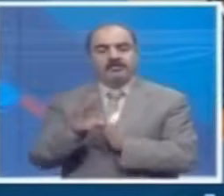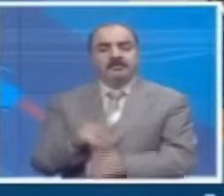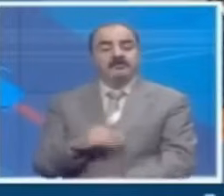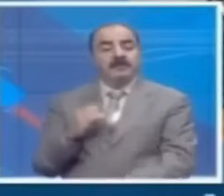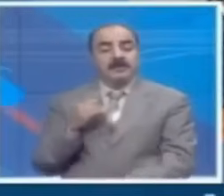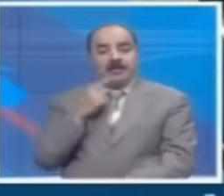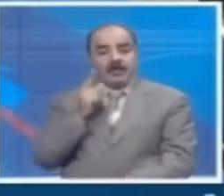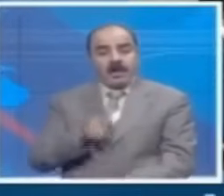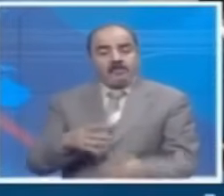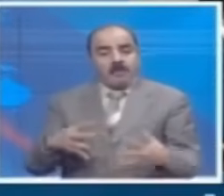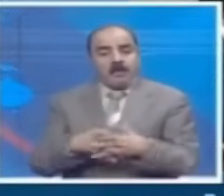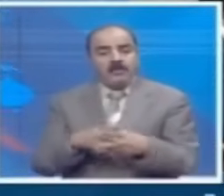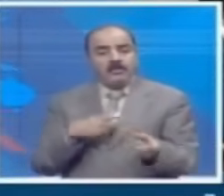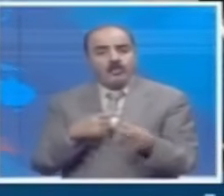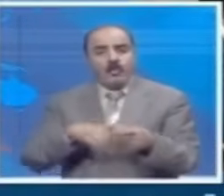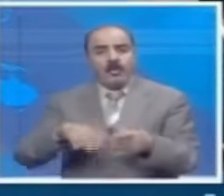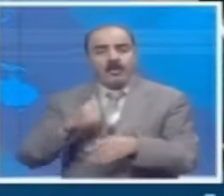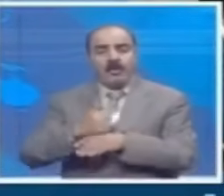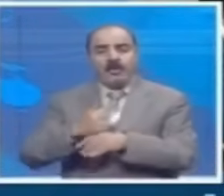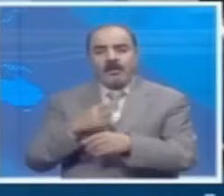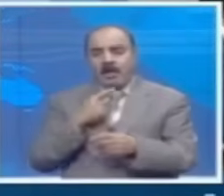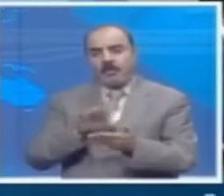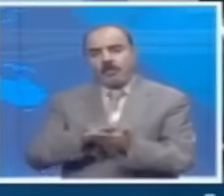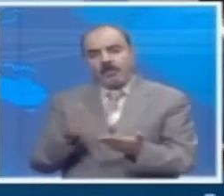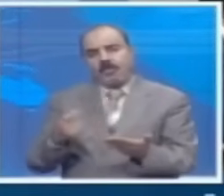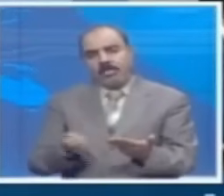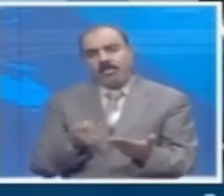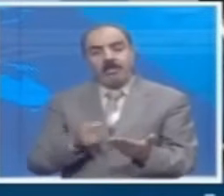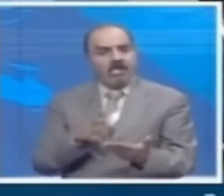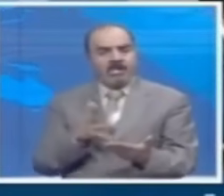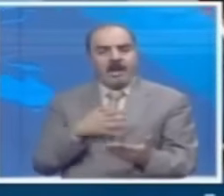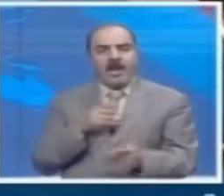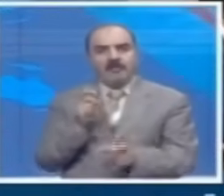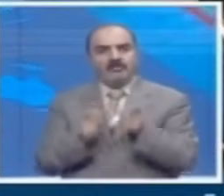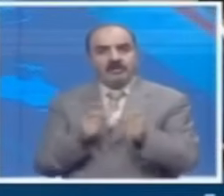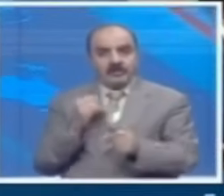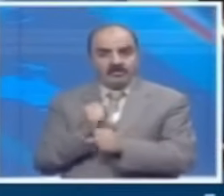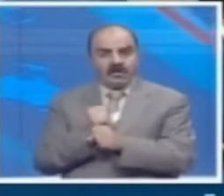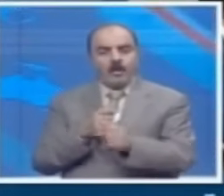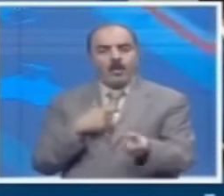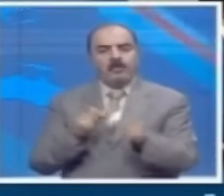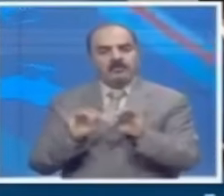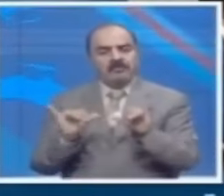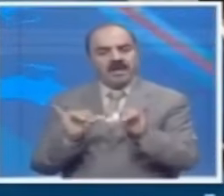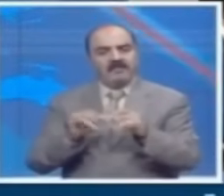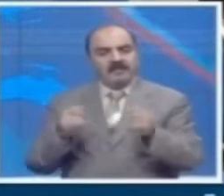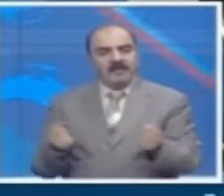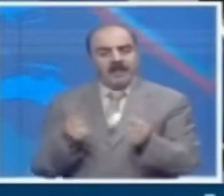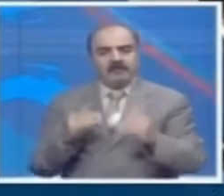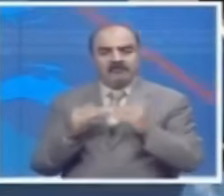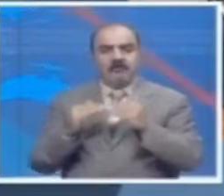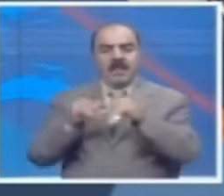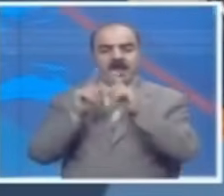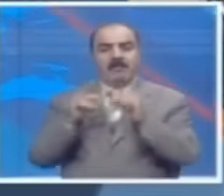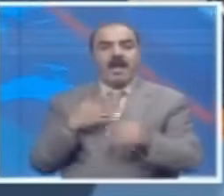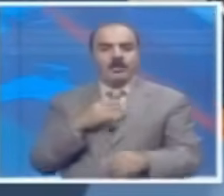بتعزيز المكون التكنولوجي في العمل الأهلي وزيادة التدريب المقدم للكوادر ذات الصلة لمضاهاة المعايير العالمية